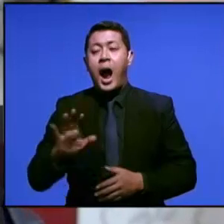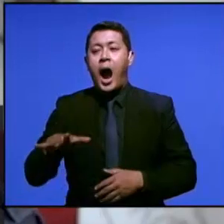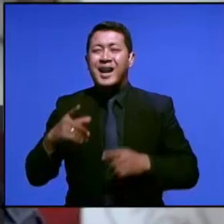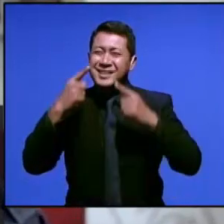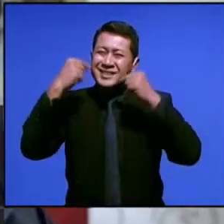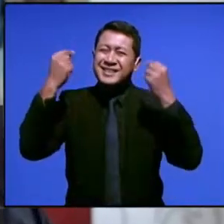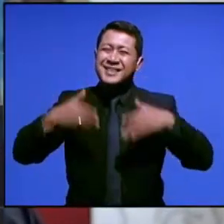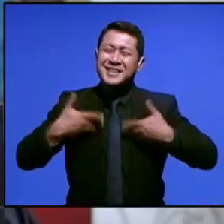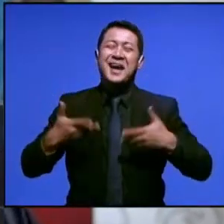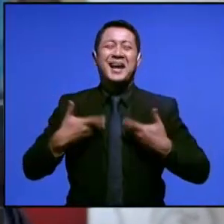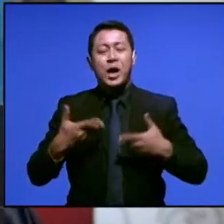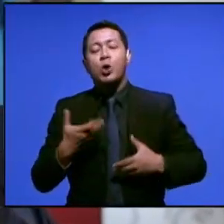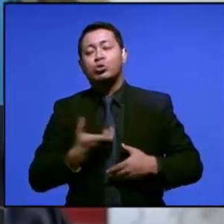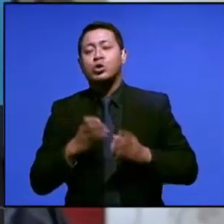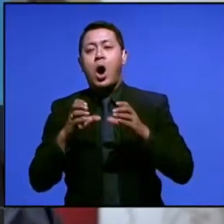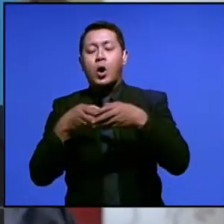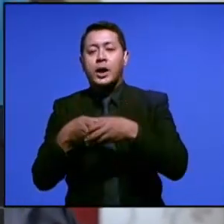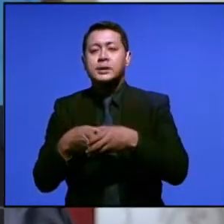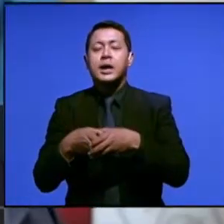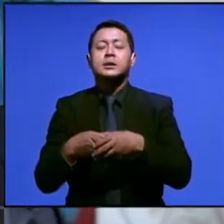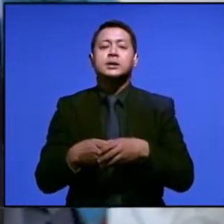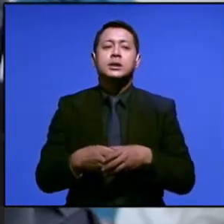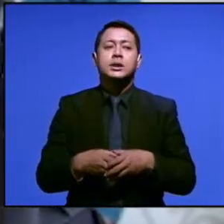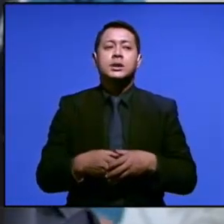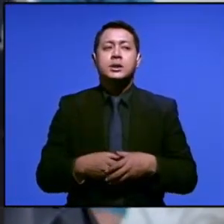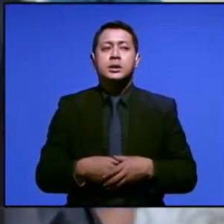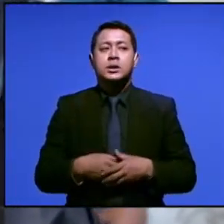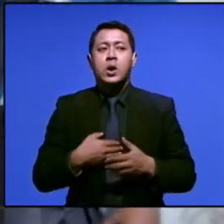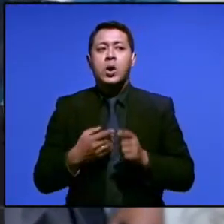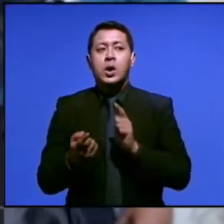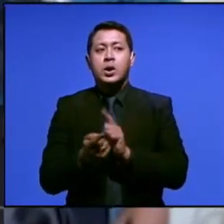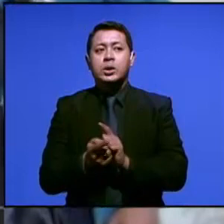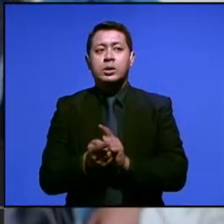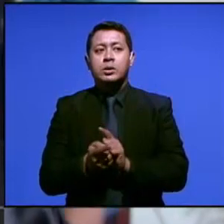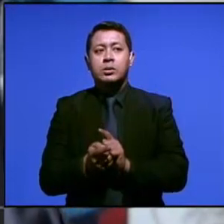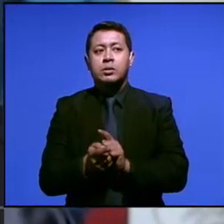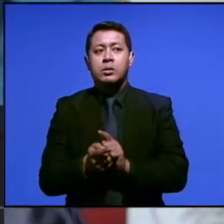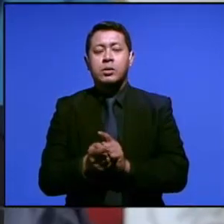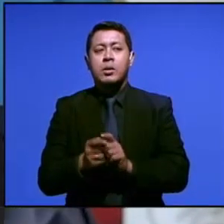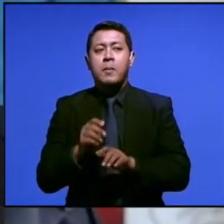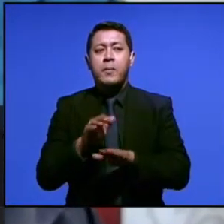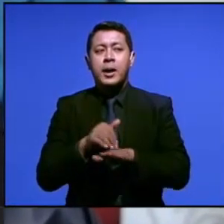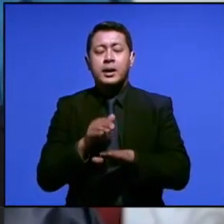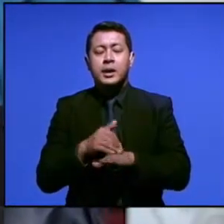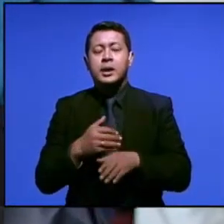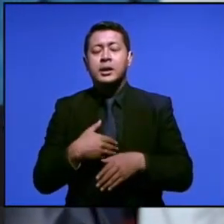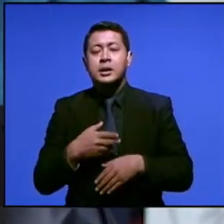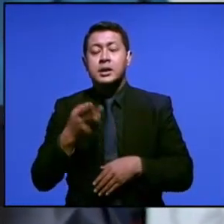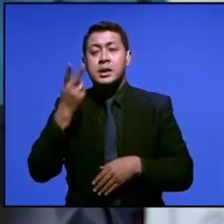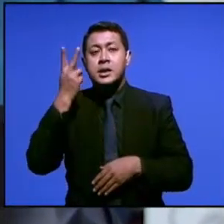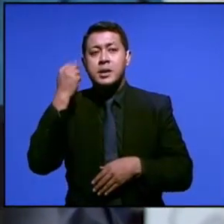Aktif di organisasi, setiap ketemu di jurusan itu pasti teriak, manggil. Kebetulan juga